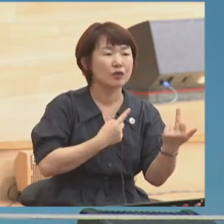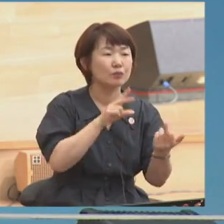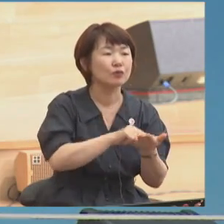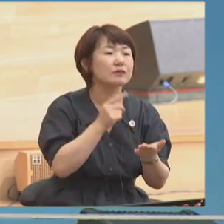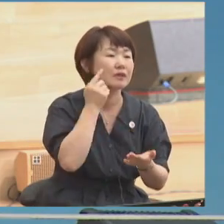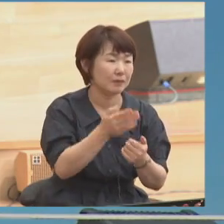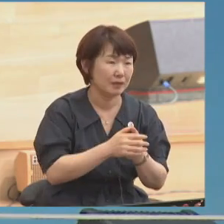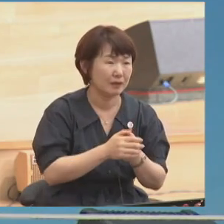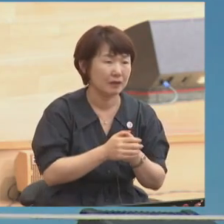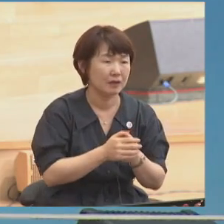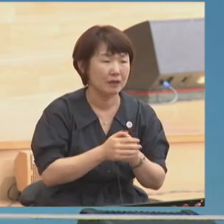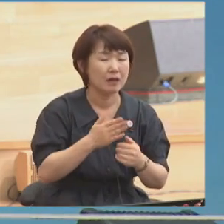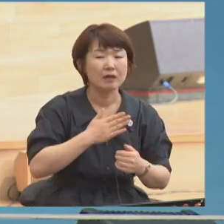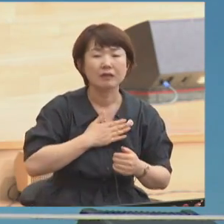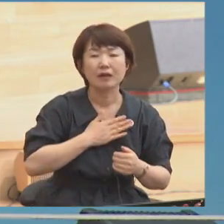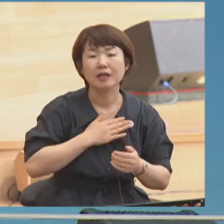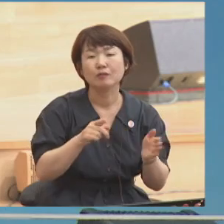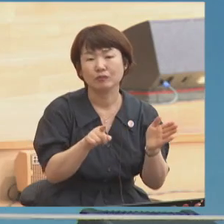자기 자신에게.